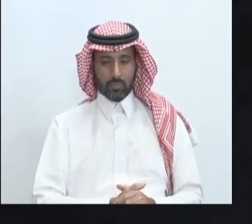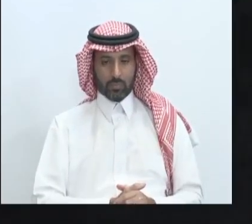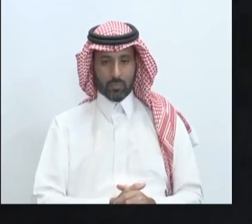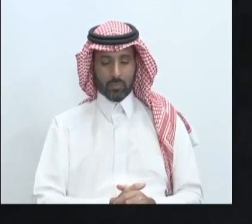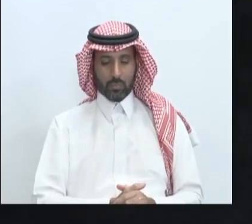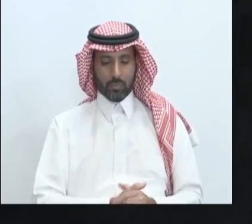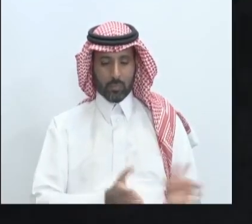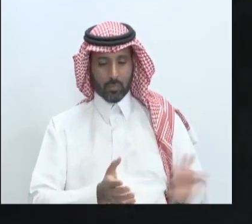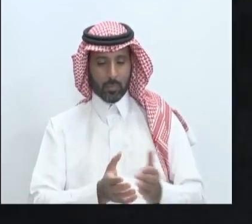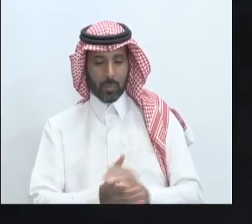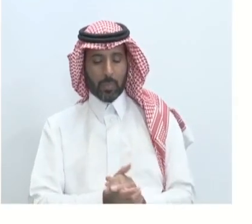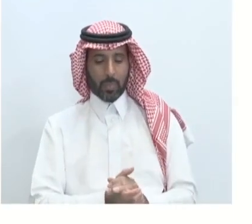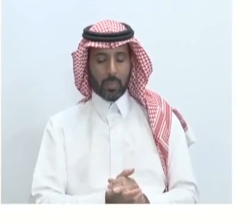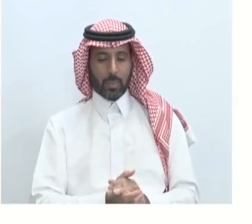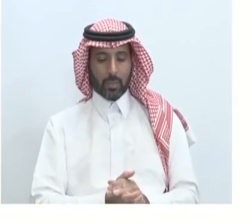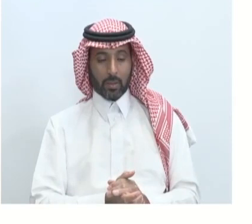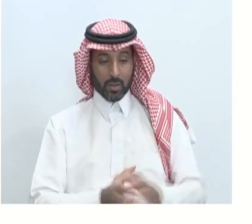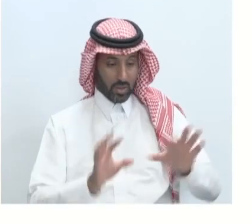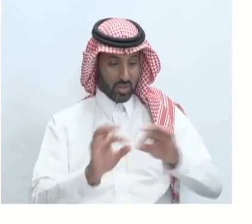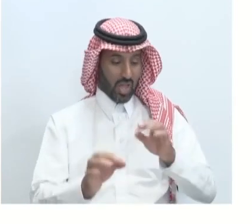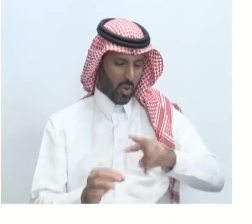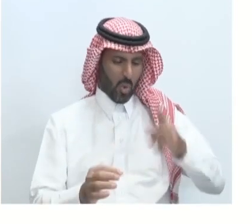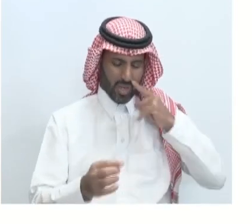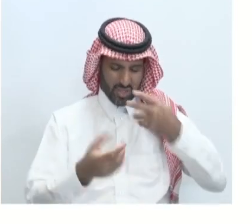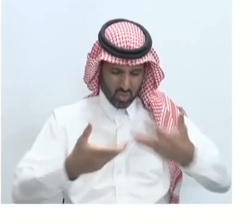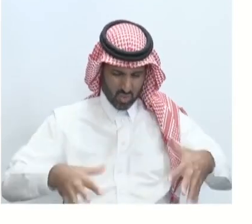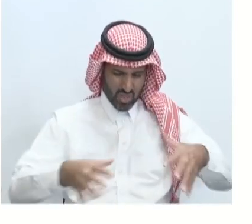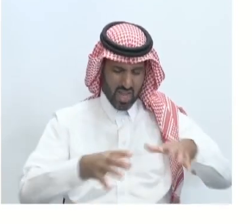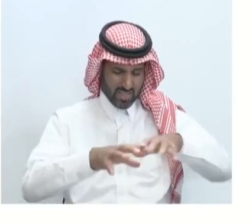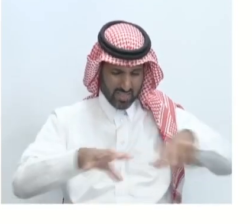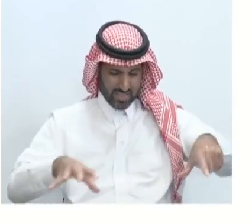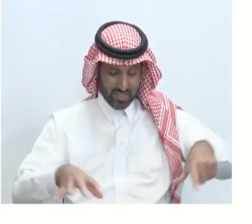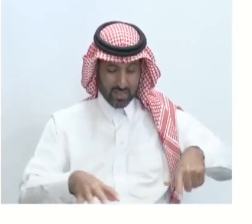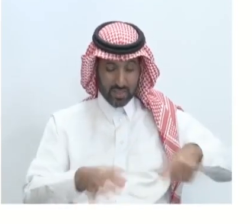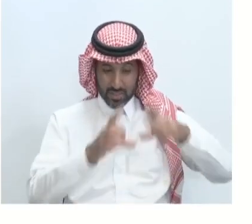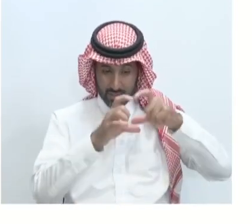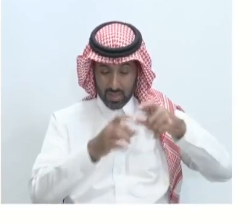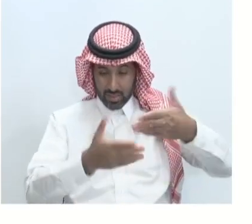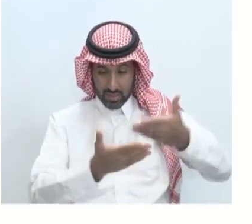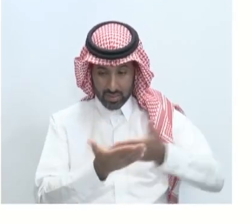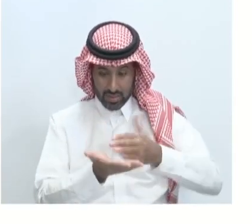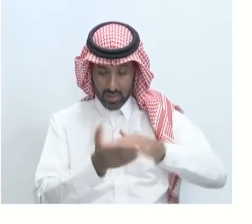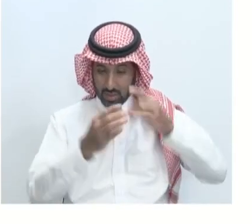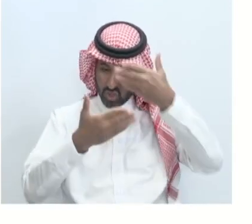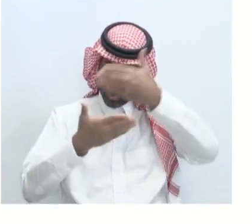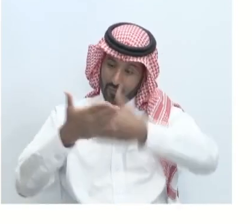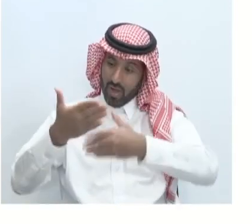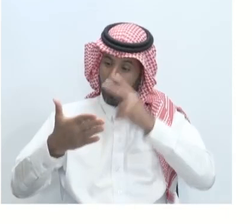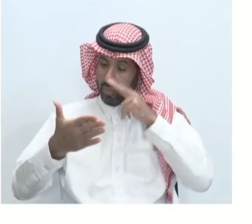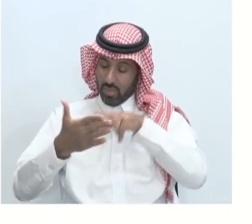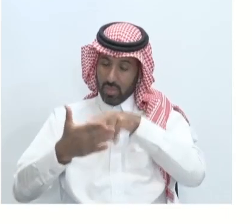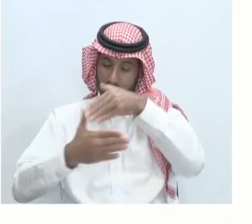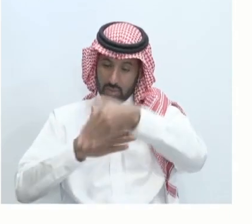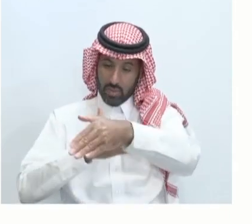عزيزتي الطالبه وعند اختيار نوع الزجاج المصنع لكل عدسه بعنايه فان هذا العيب